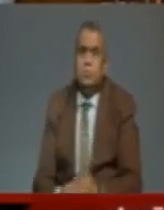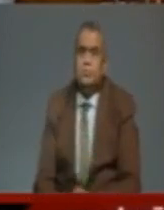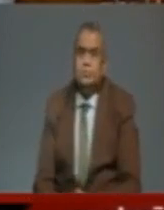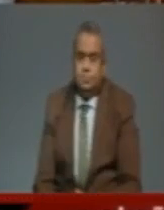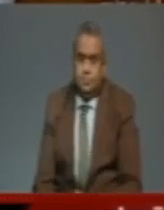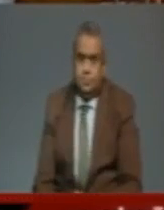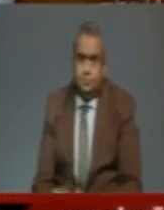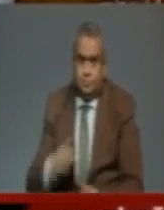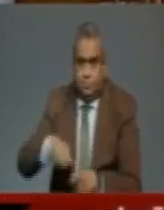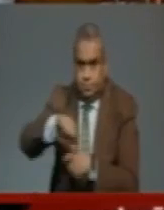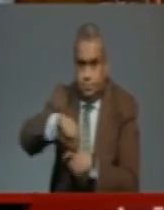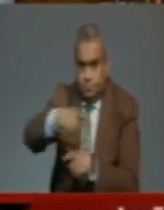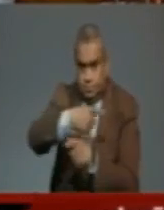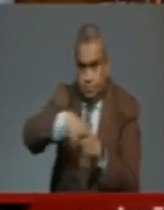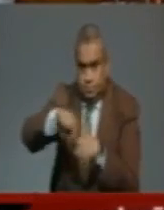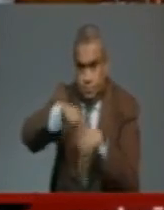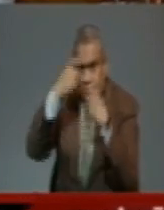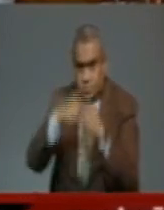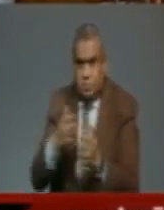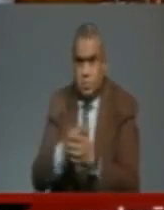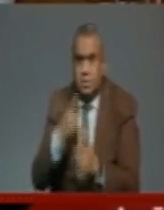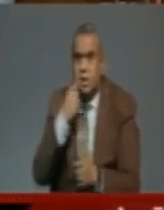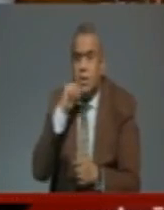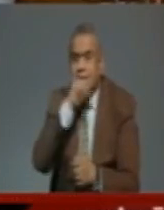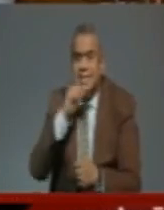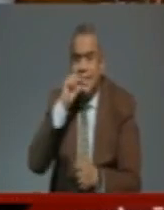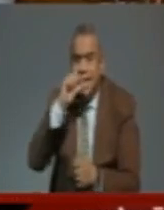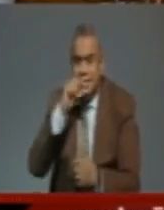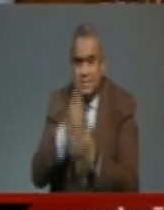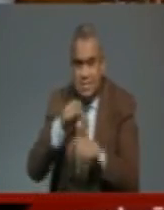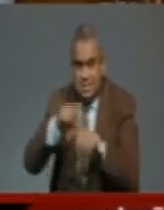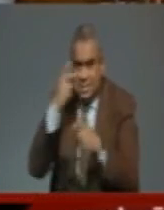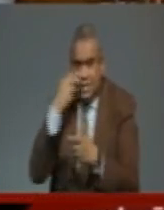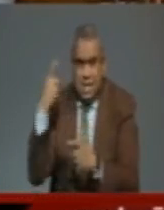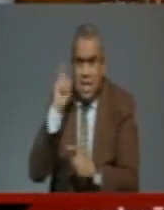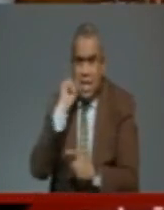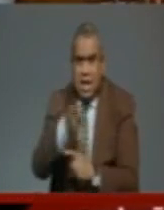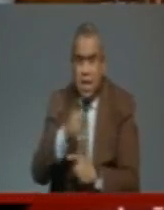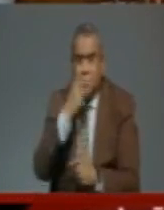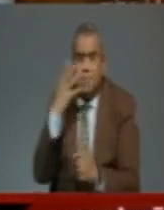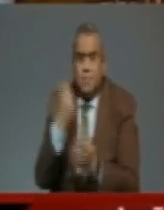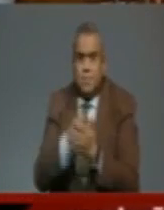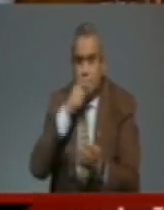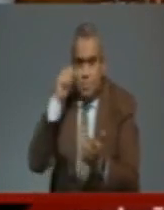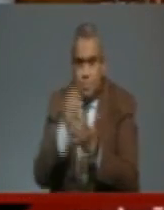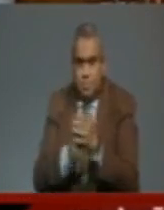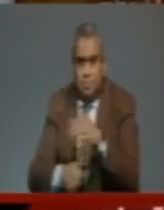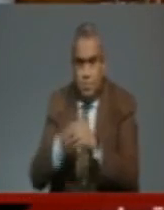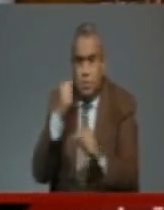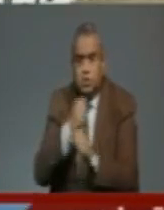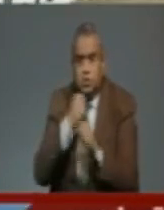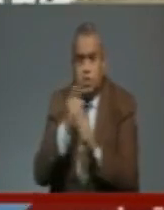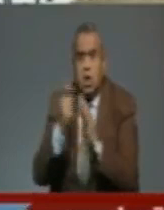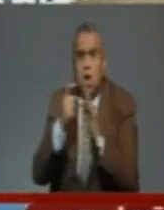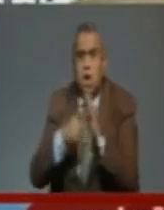المنطقه اللوجستيه المتكامله في حوض المتراس يا فندم دي سيادتك صدقت لنا وطلع فعلا بيها تصديق وقانون